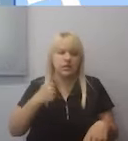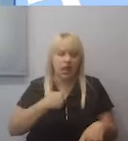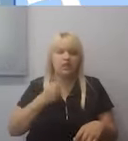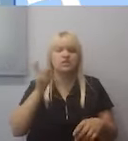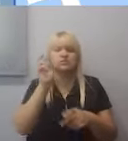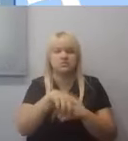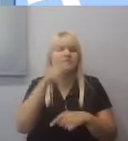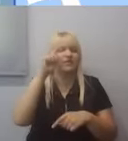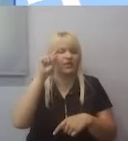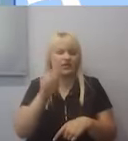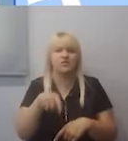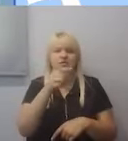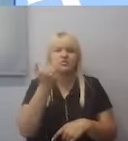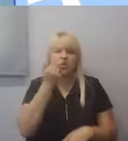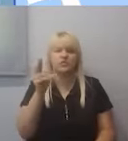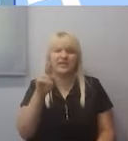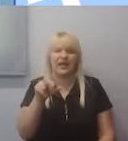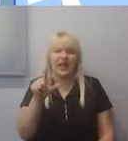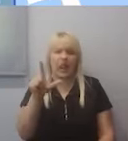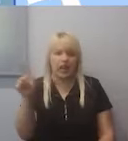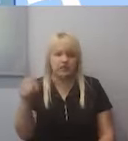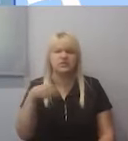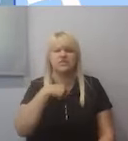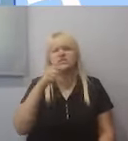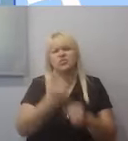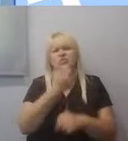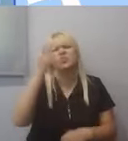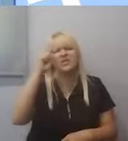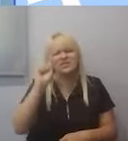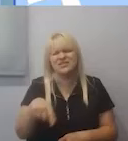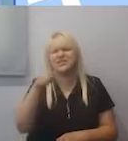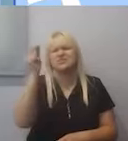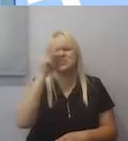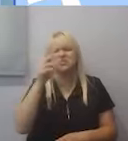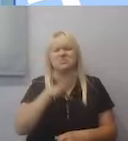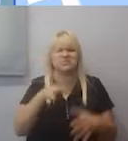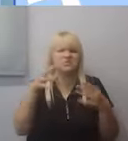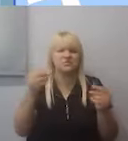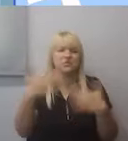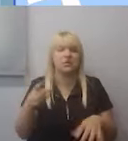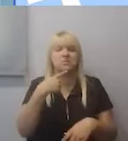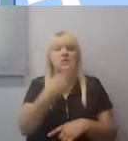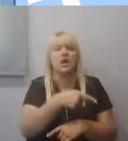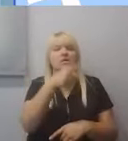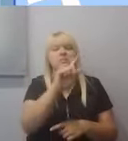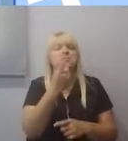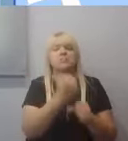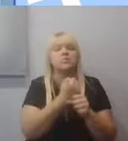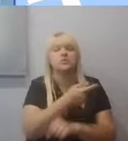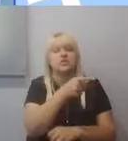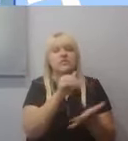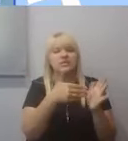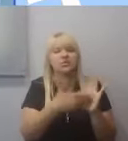drillu un līdz apnikumam es taču to zinu es taču to kursu gāju un tad kad tev instruktors pasaka nu kas ir ko tu pirmais dari tajā un tajā situācijā